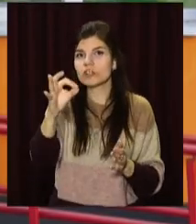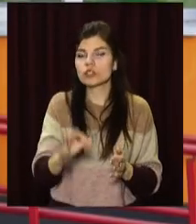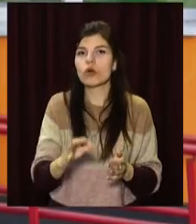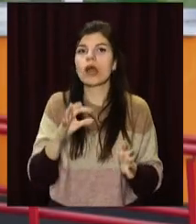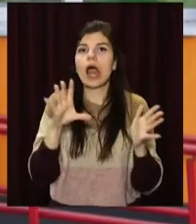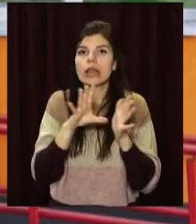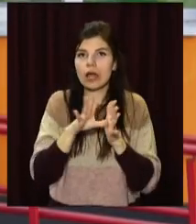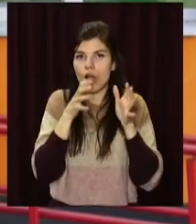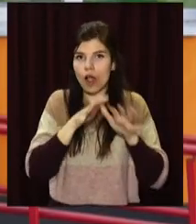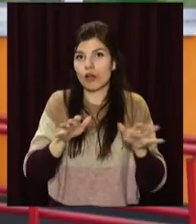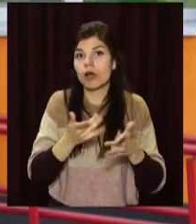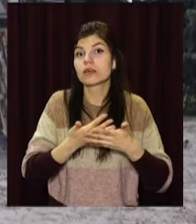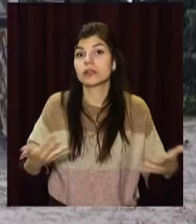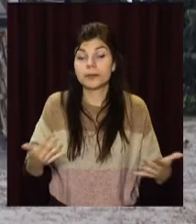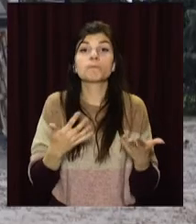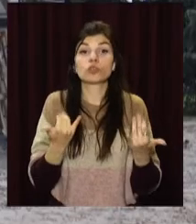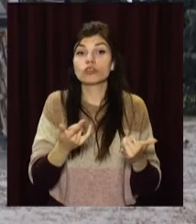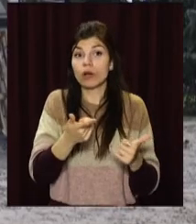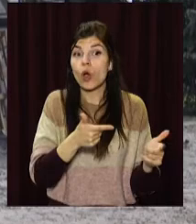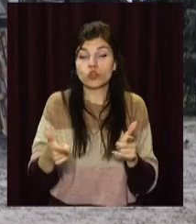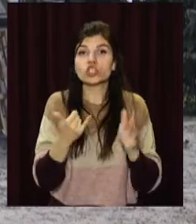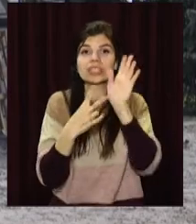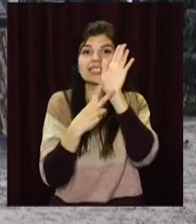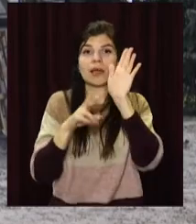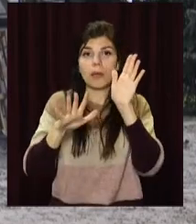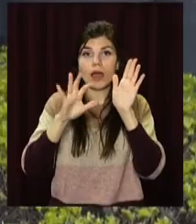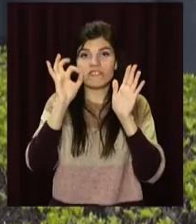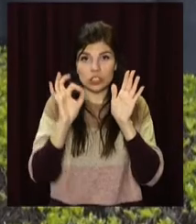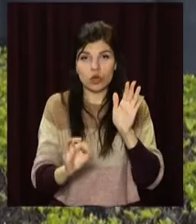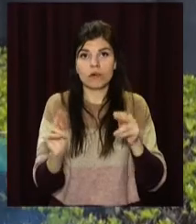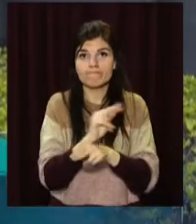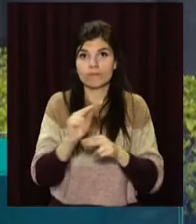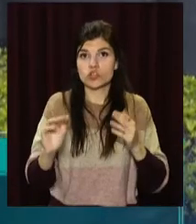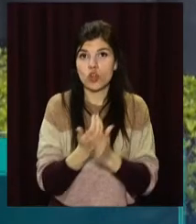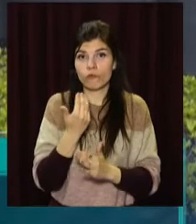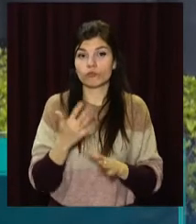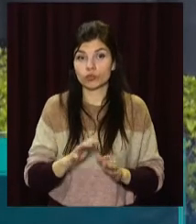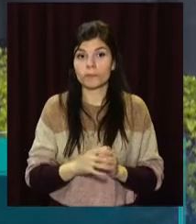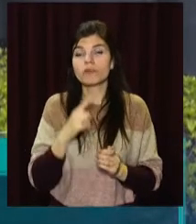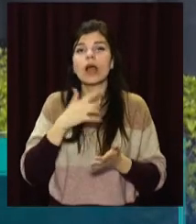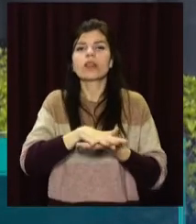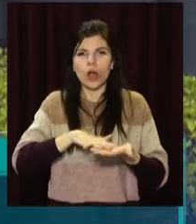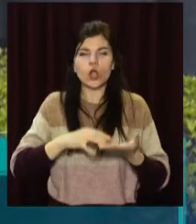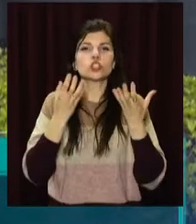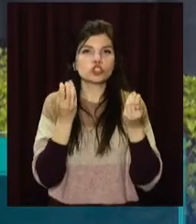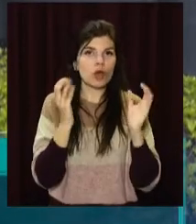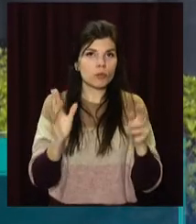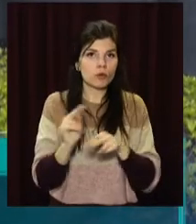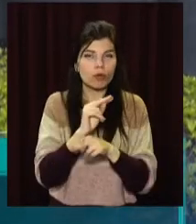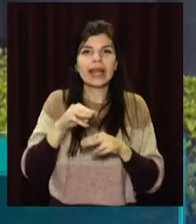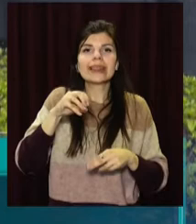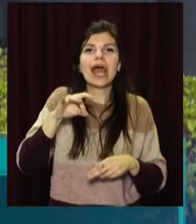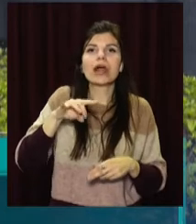40% енергоресурсів. Наразі готовність об'єкта 75%. В дальнішому етапі ми будемо виконувати